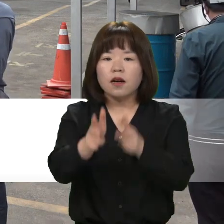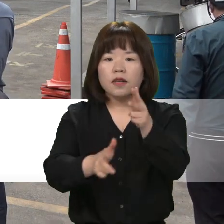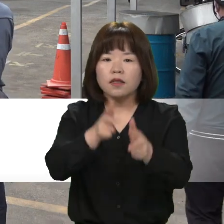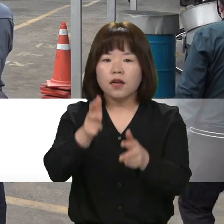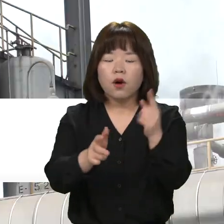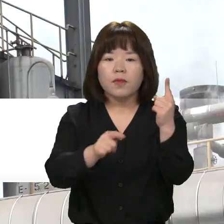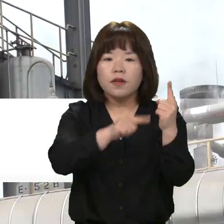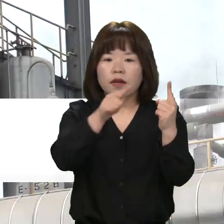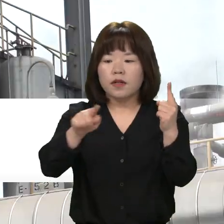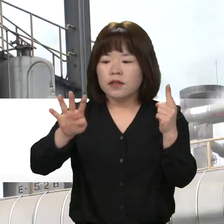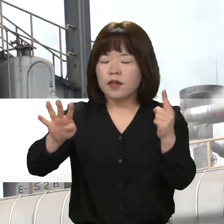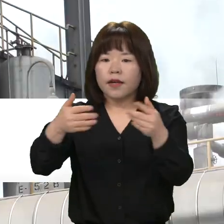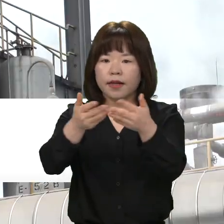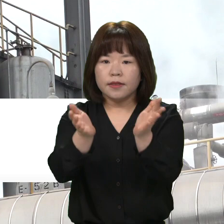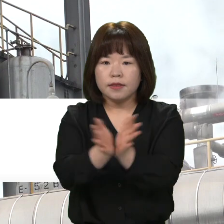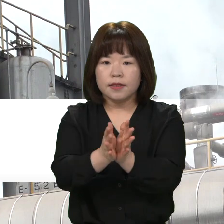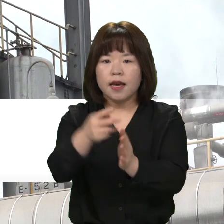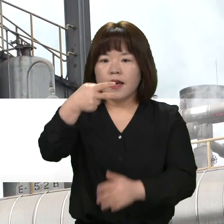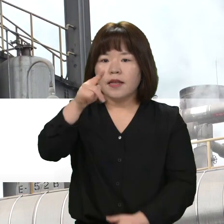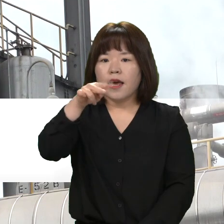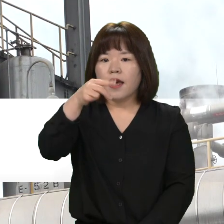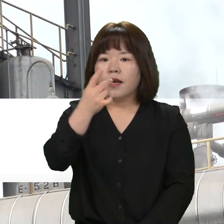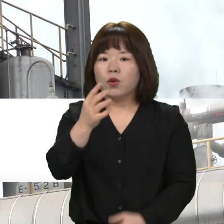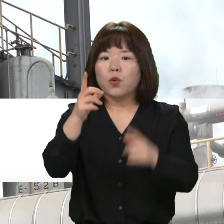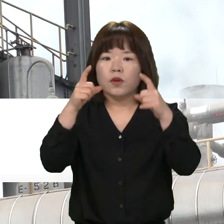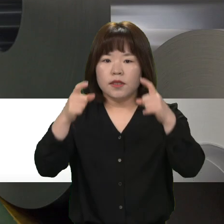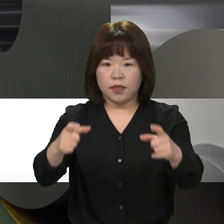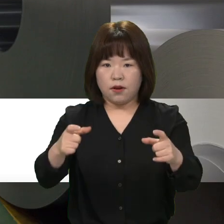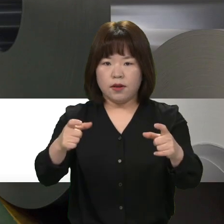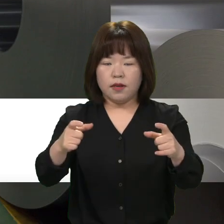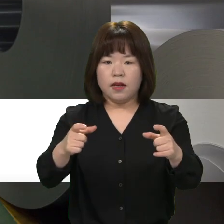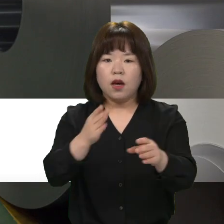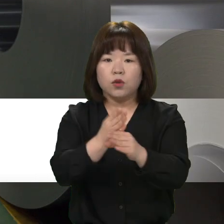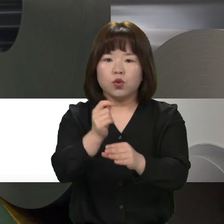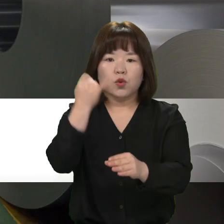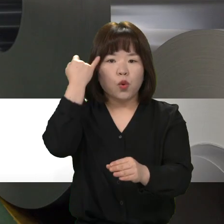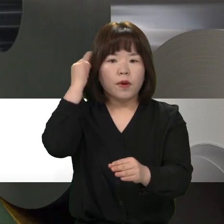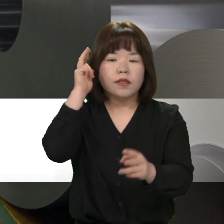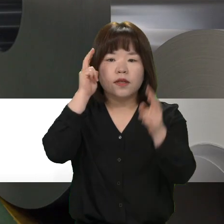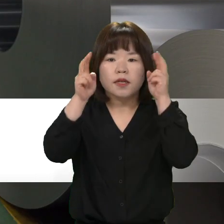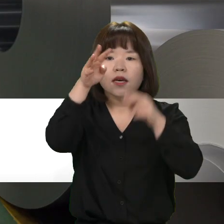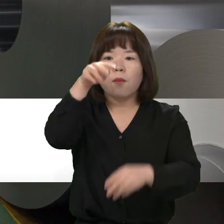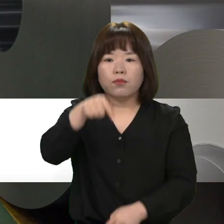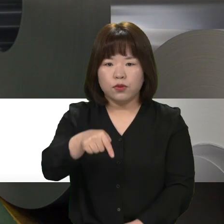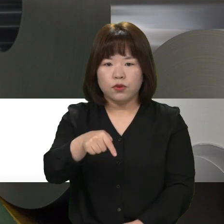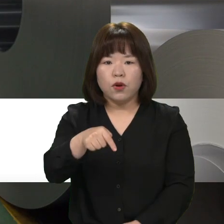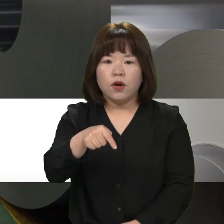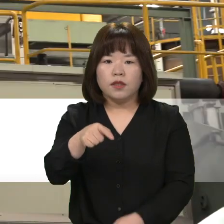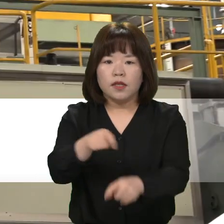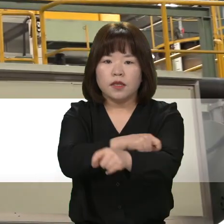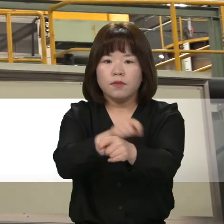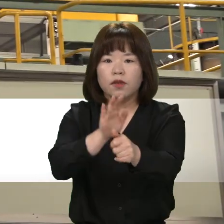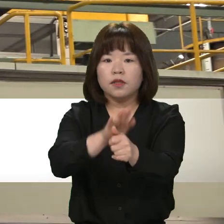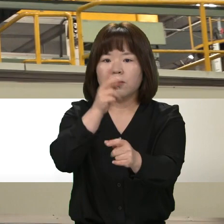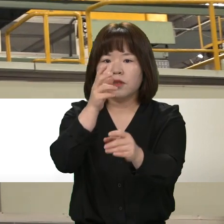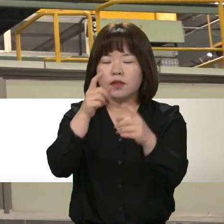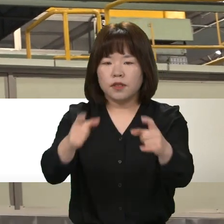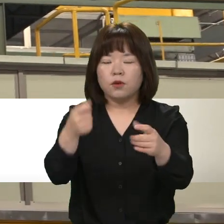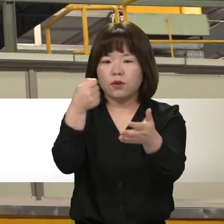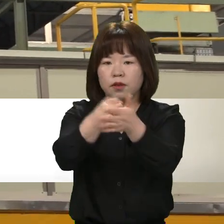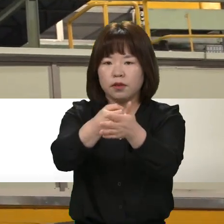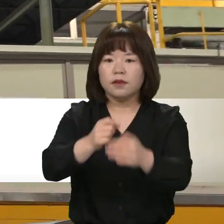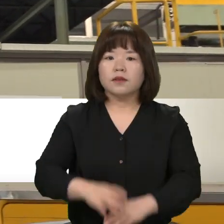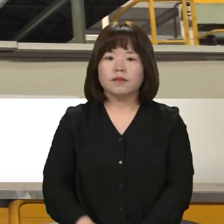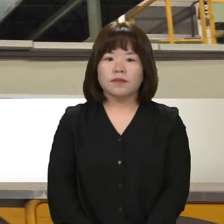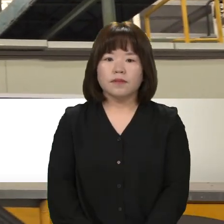포항 철강산업 1단지부터 4단지 대송면 제내리 준공업 지역이 중소벤처기업부의 중소기업 특별 지원